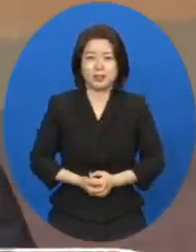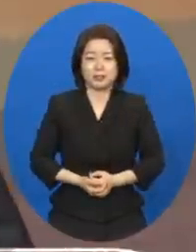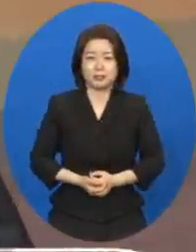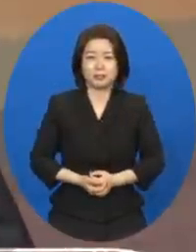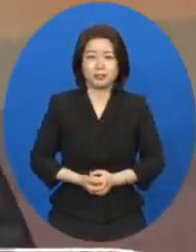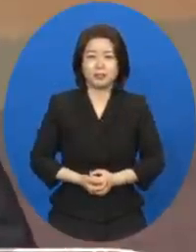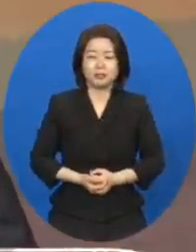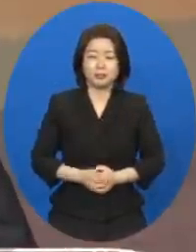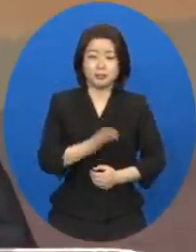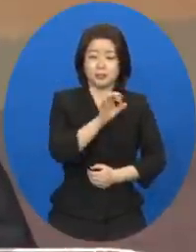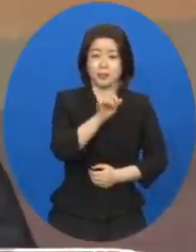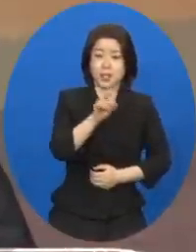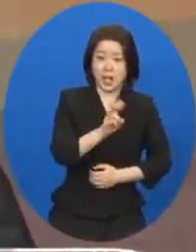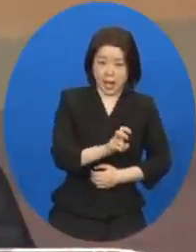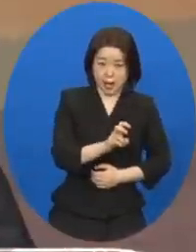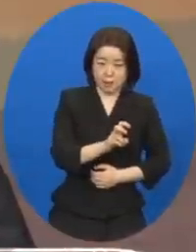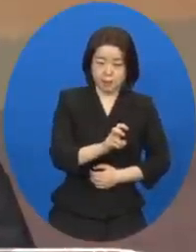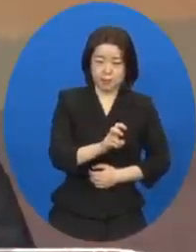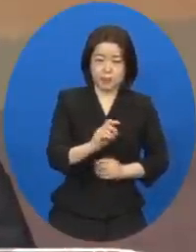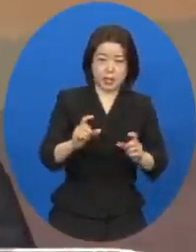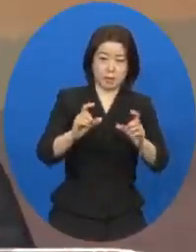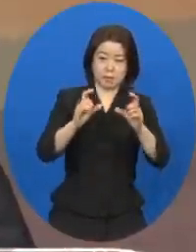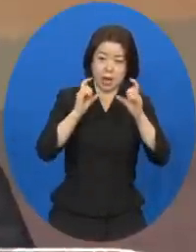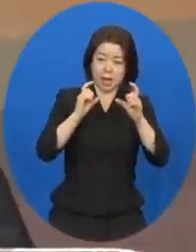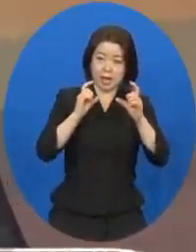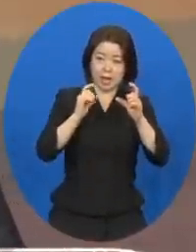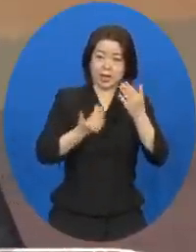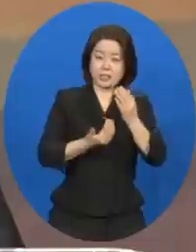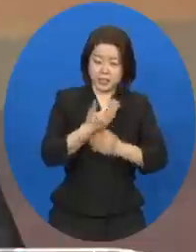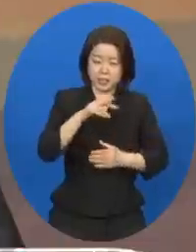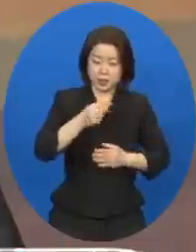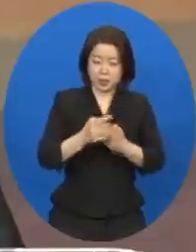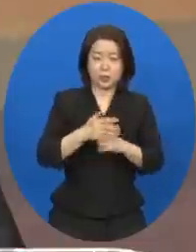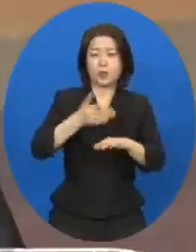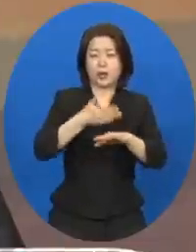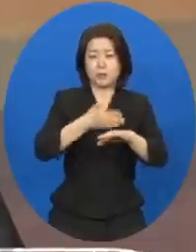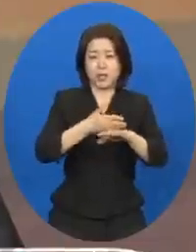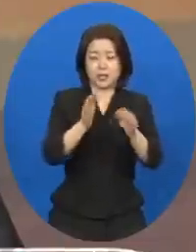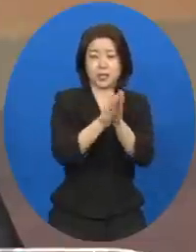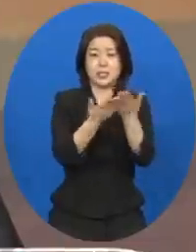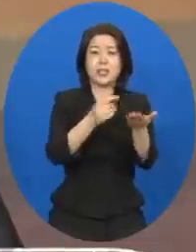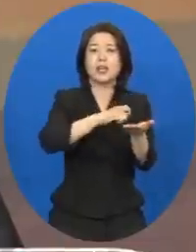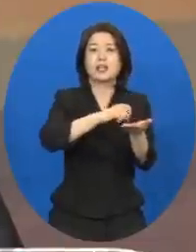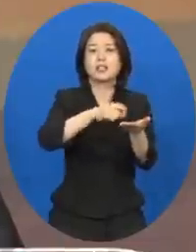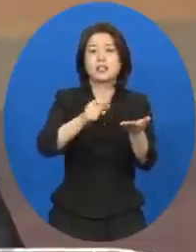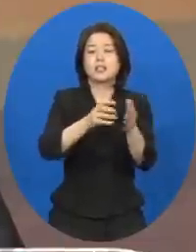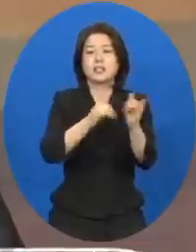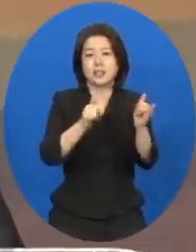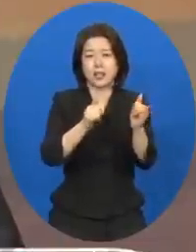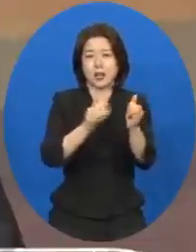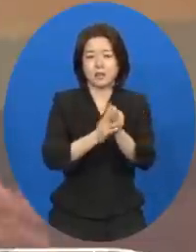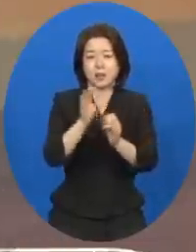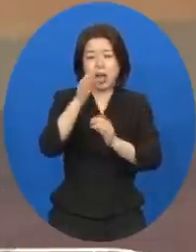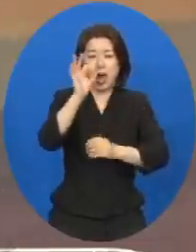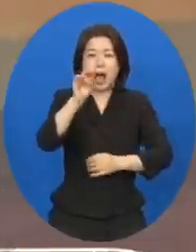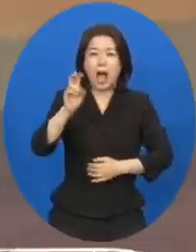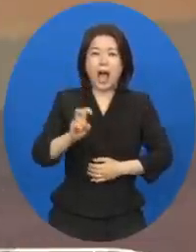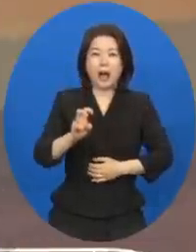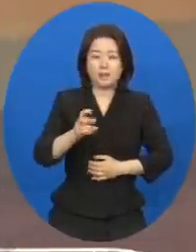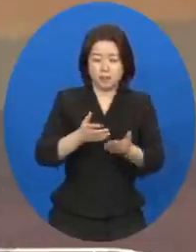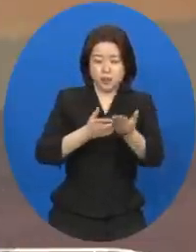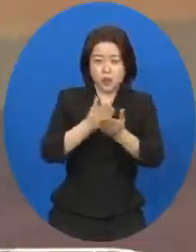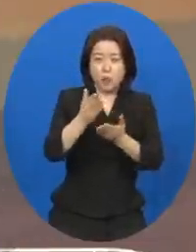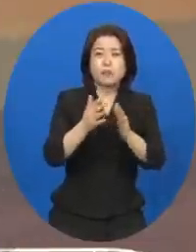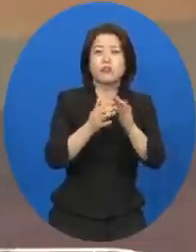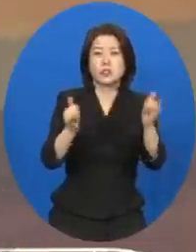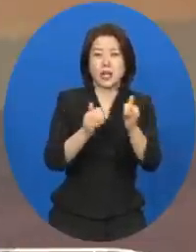암에 걸린 것도 감사하다, 그런 책을 쓴 암 전문의 이희대 박사님, 그분은 30년 동안